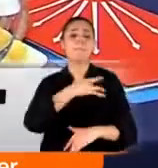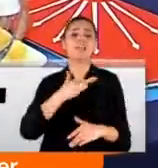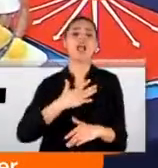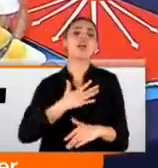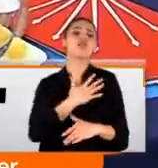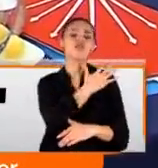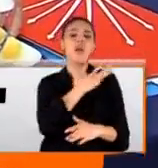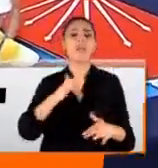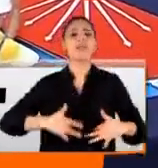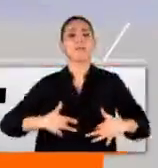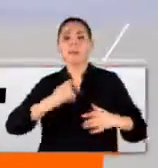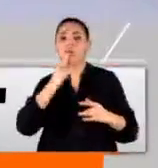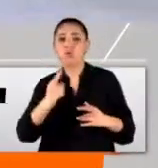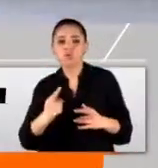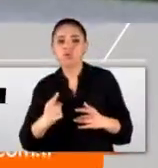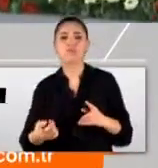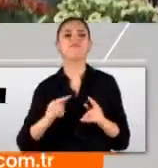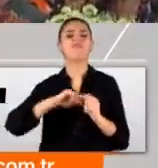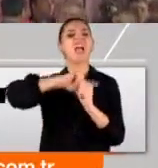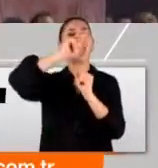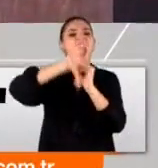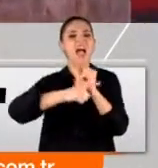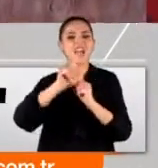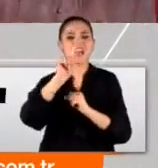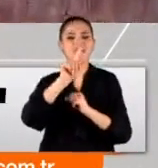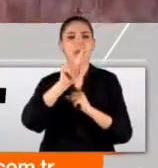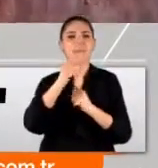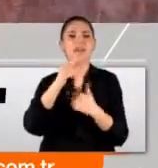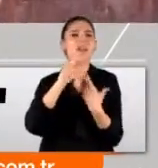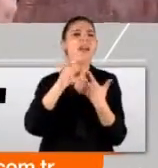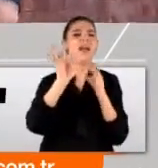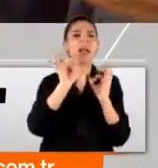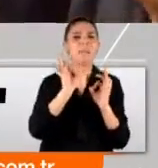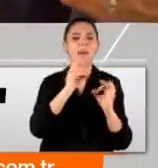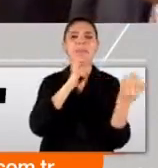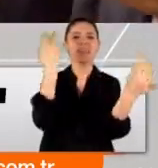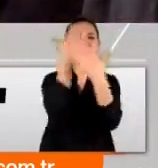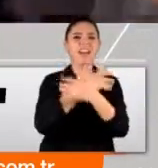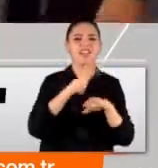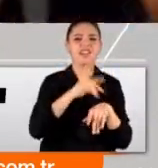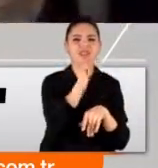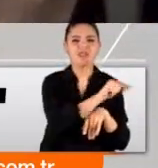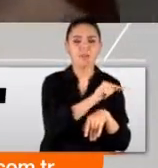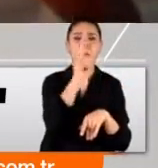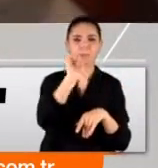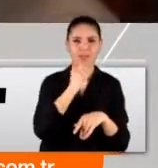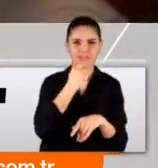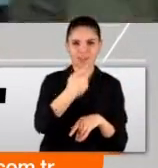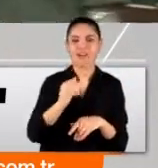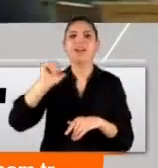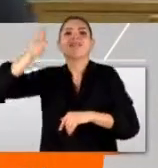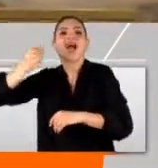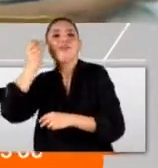dedi, hemen ardından ekledi. Her hafta bir pot kıran, bir gün söylediğini ertesi gün inkar